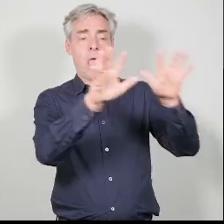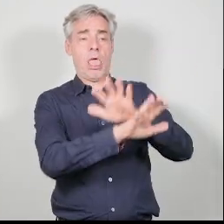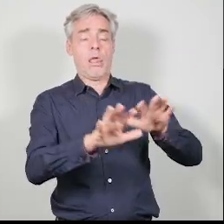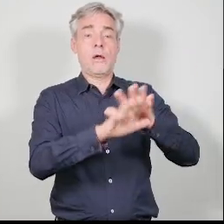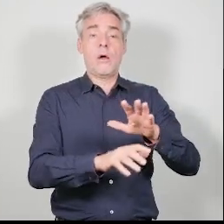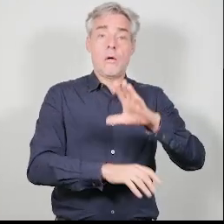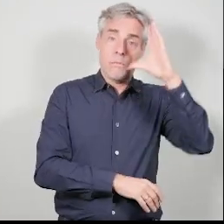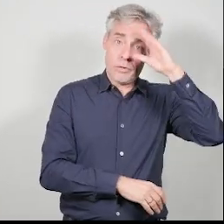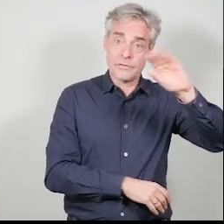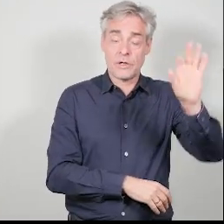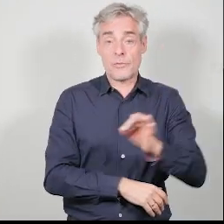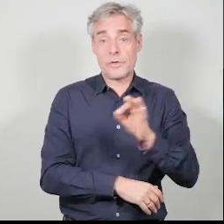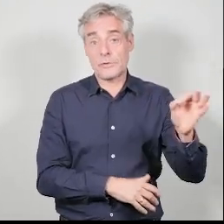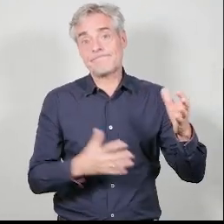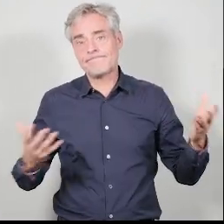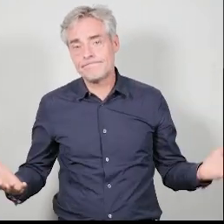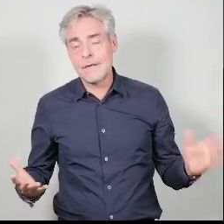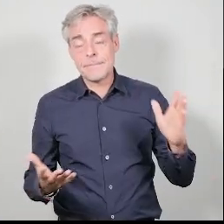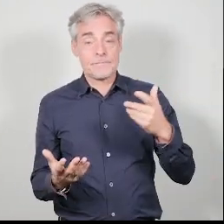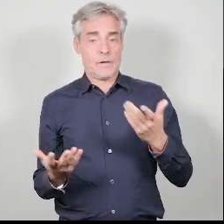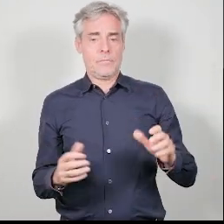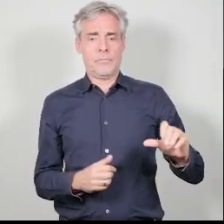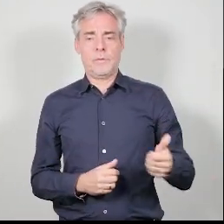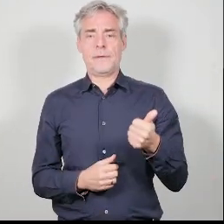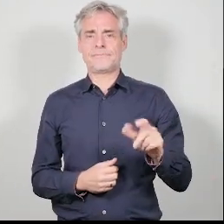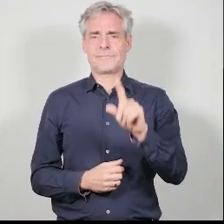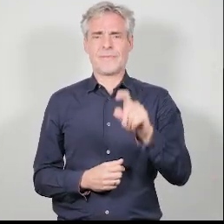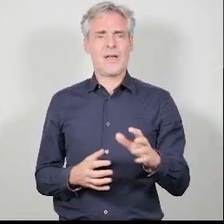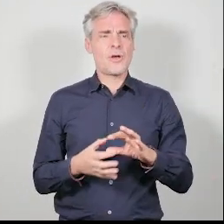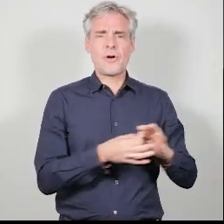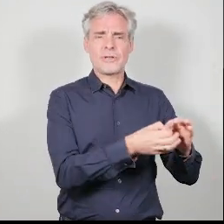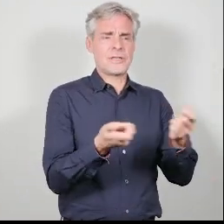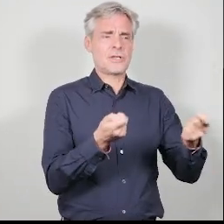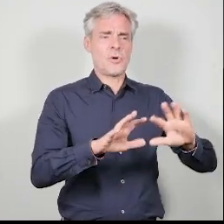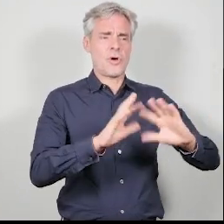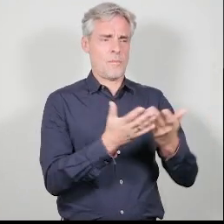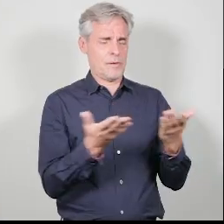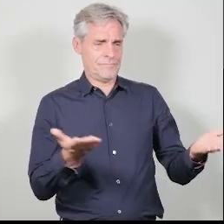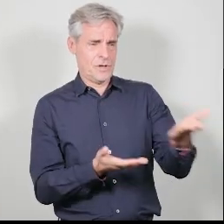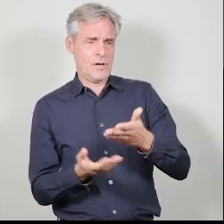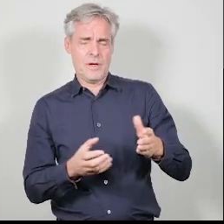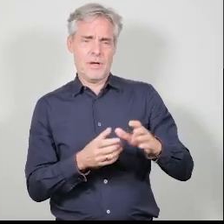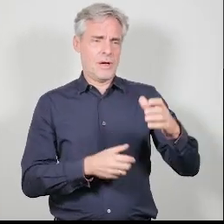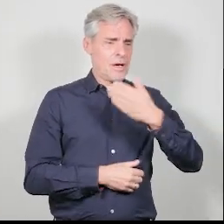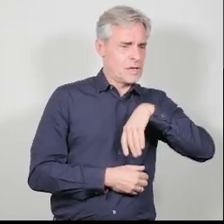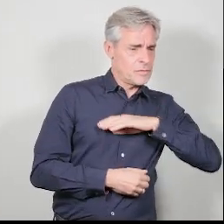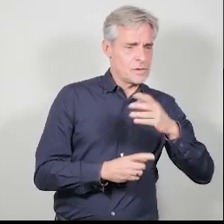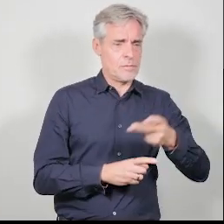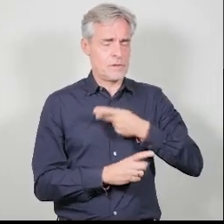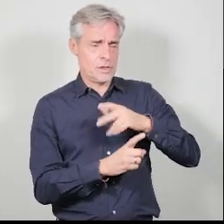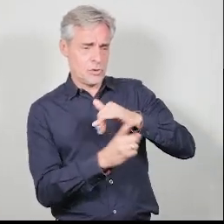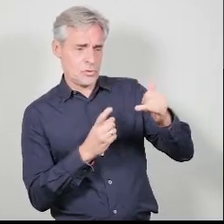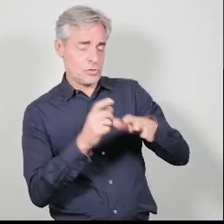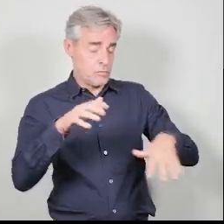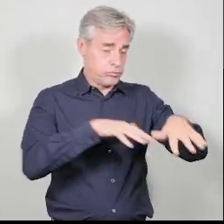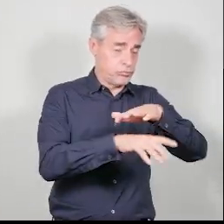ou non. Et donc se pose au premier chef la question de la coordination. Coordination entre les acteurs du médico-social, entre